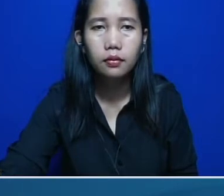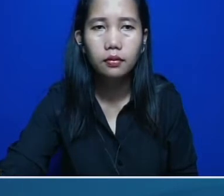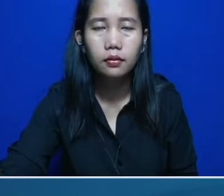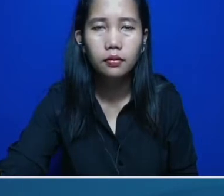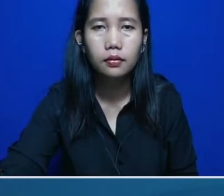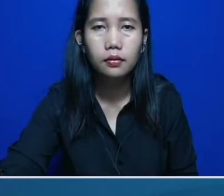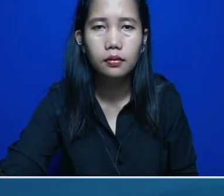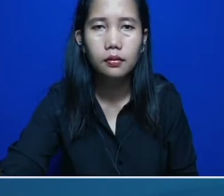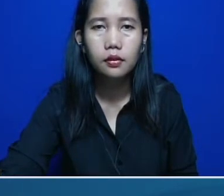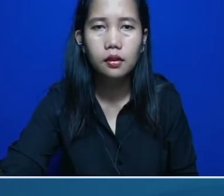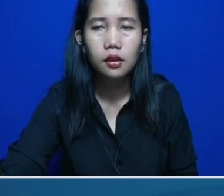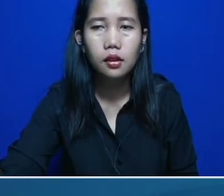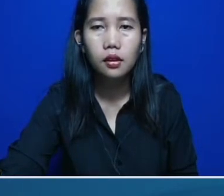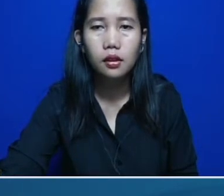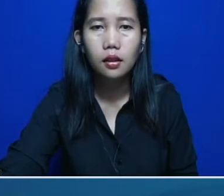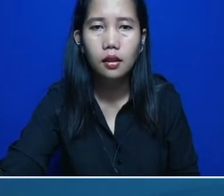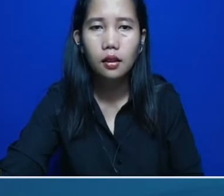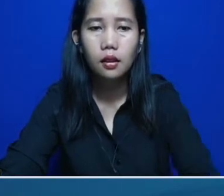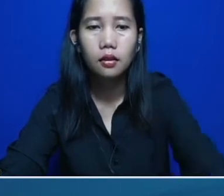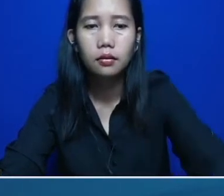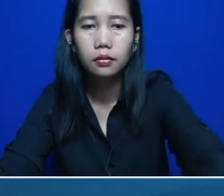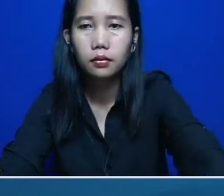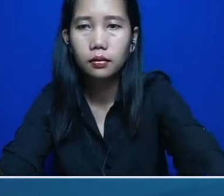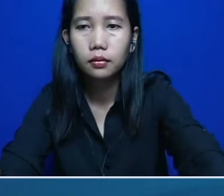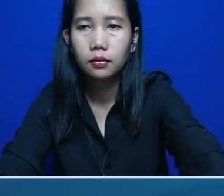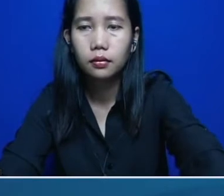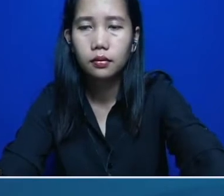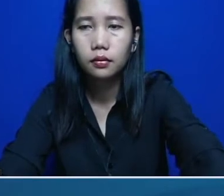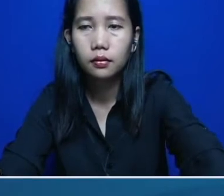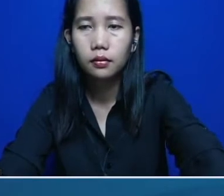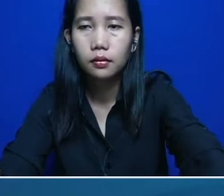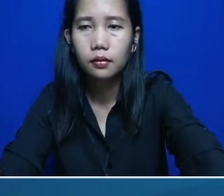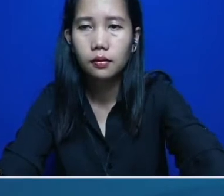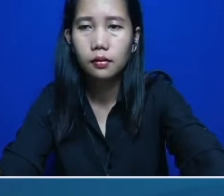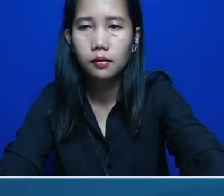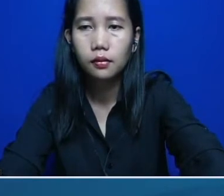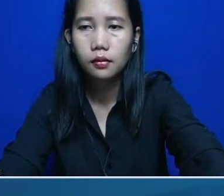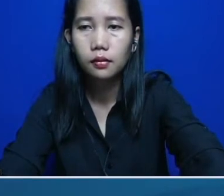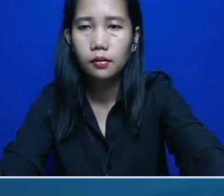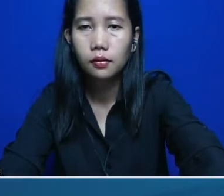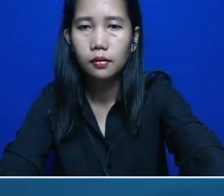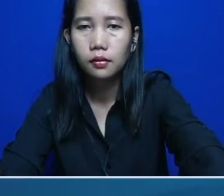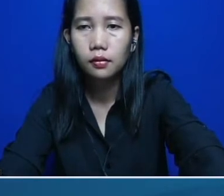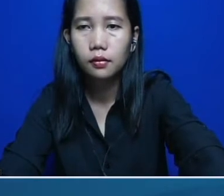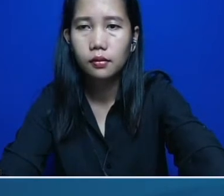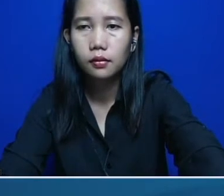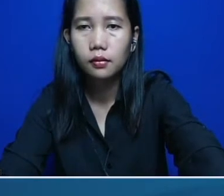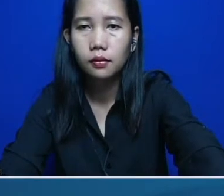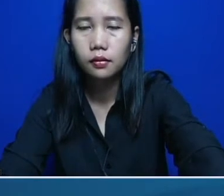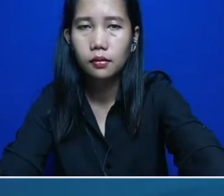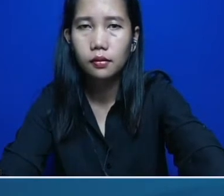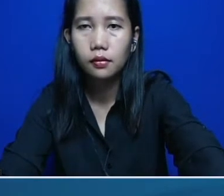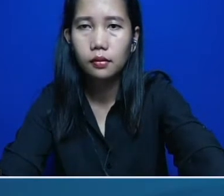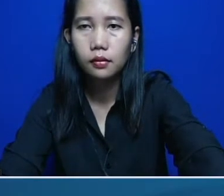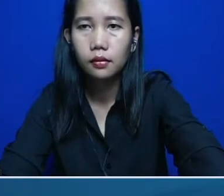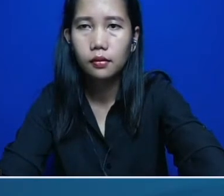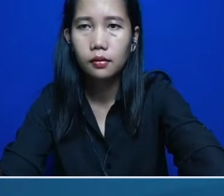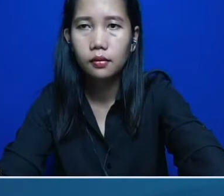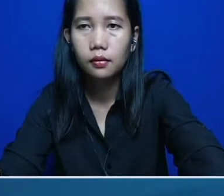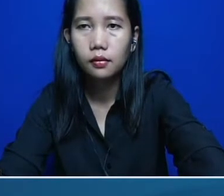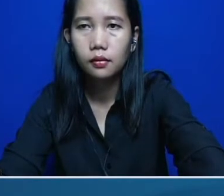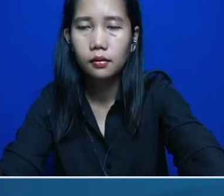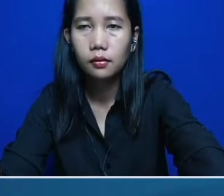akan melenceng akan membimbing Hai hak orang-orang yang tertindas jadi pimpinan-pimpinan